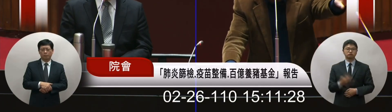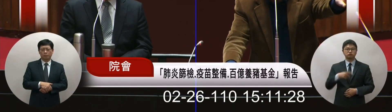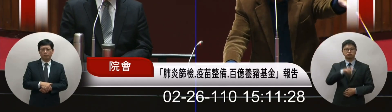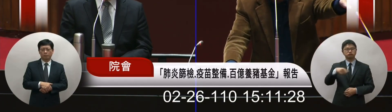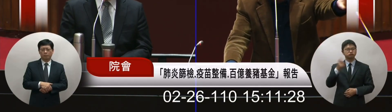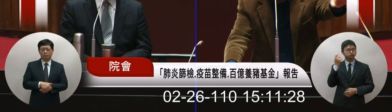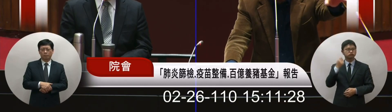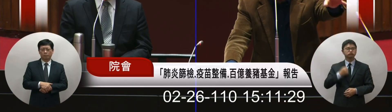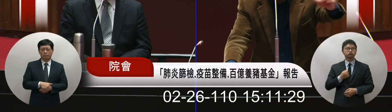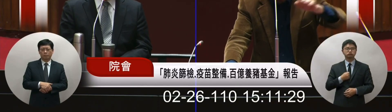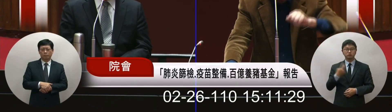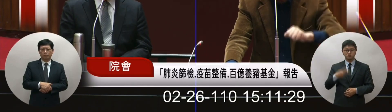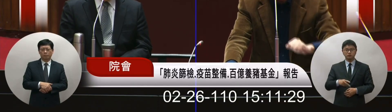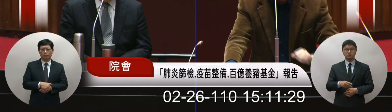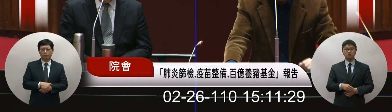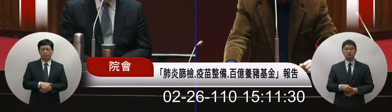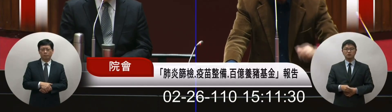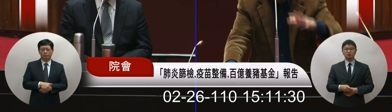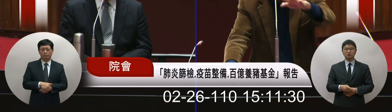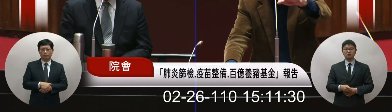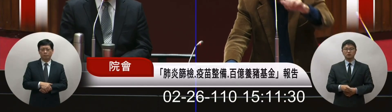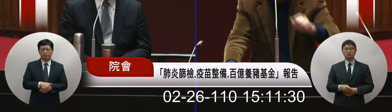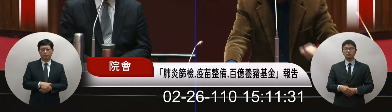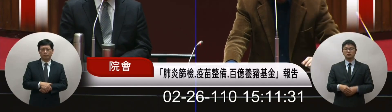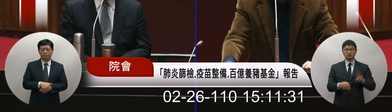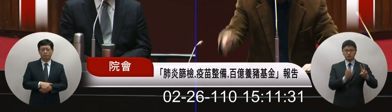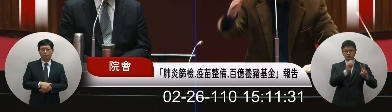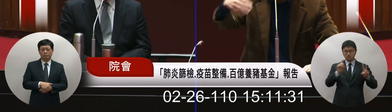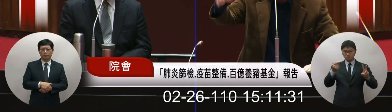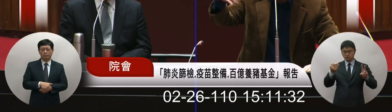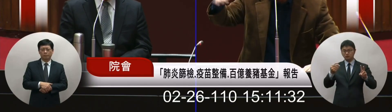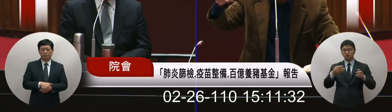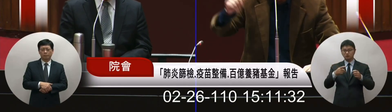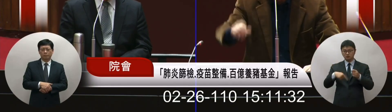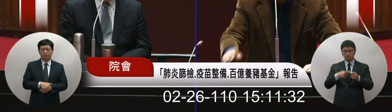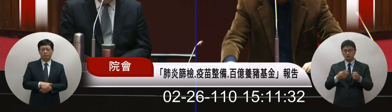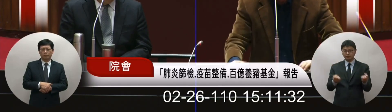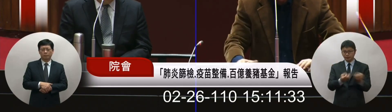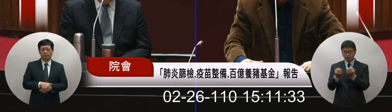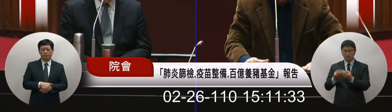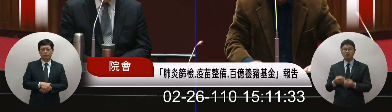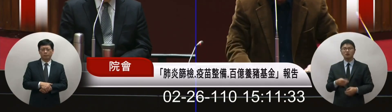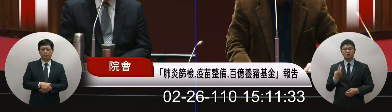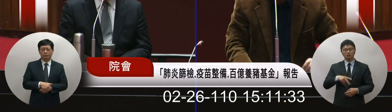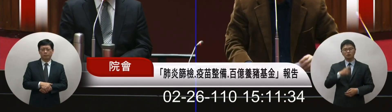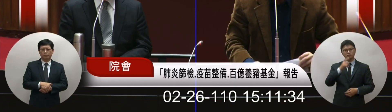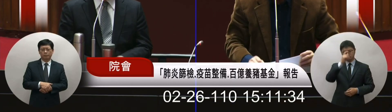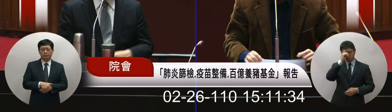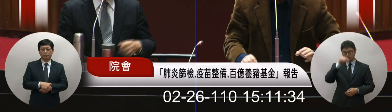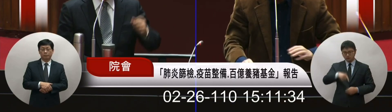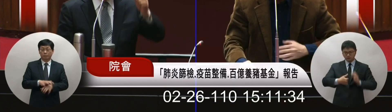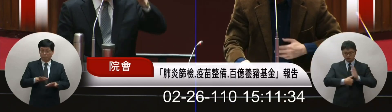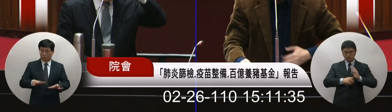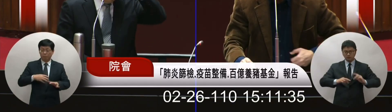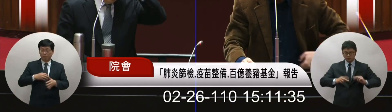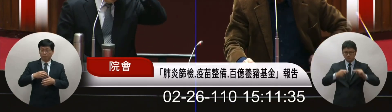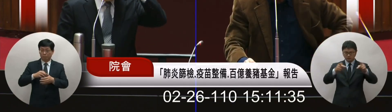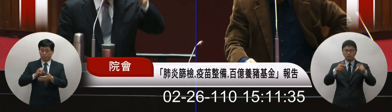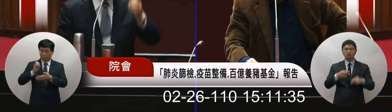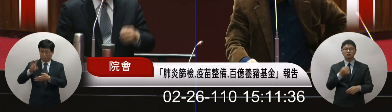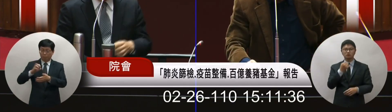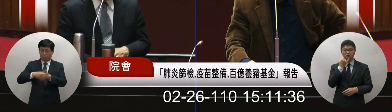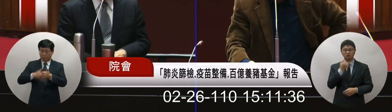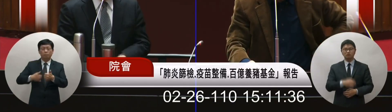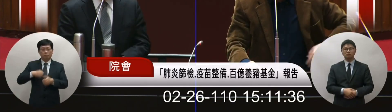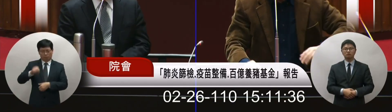是2019年开始哈，所以我建议啦，调整，慢慢调整哈。 这委员讲也是